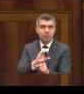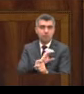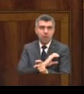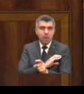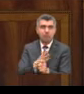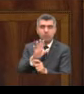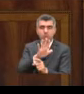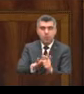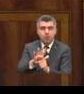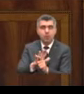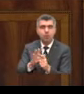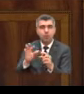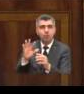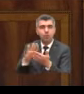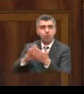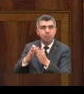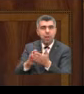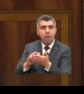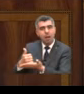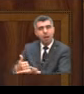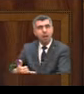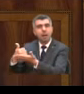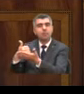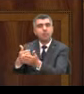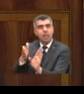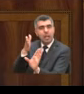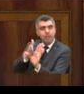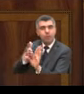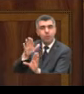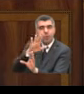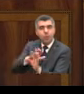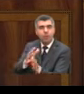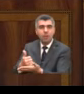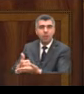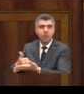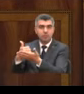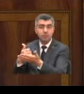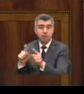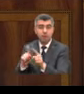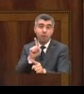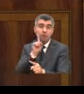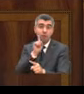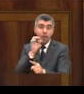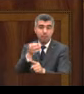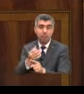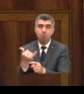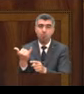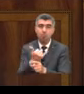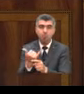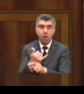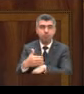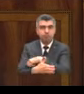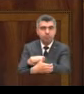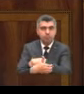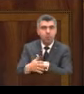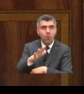من التعاون الوطني من جمعيات اللي كيقدموا لها الخدمه المطلوبه، وطبعا النساء ديالنا في امس الحاجه اللي هما في وضعيه هشاشه في